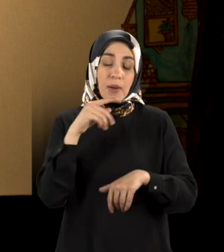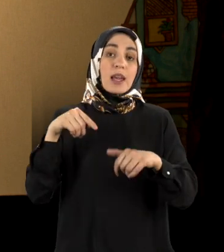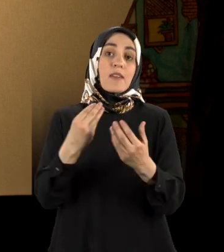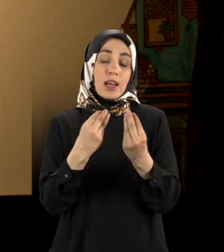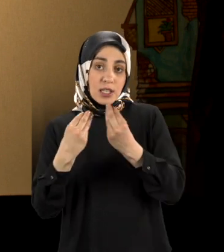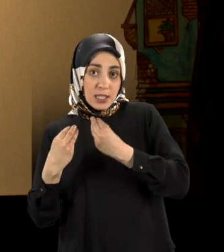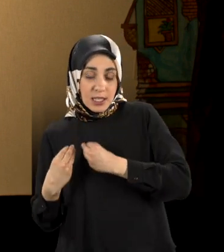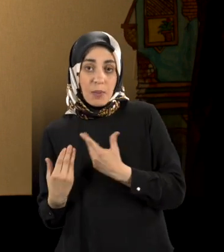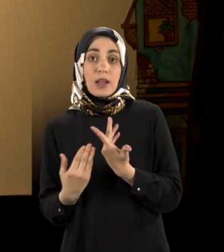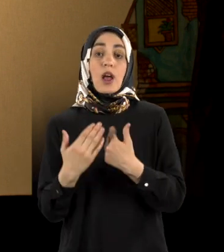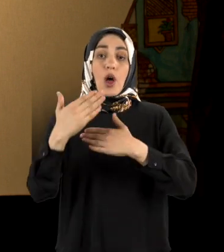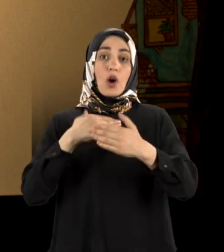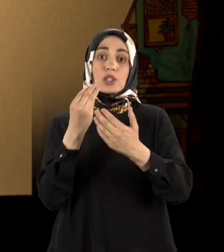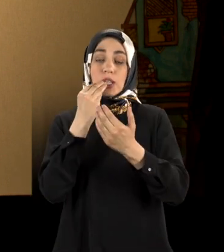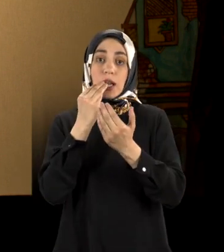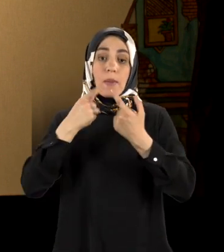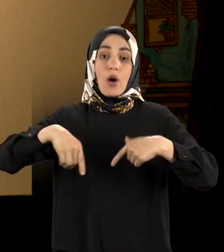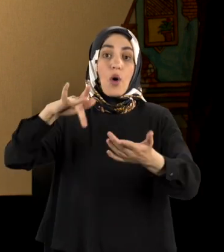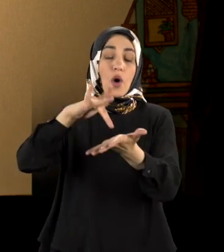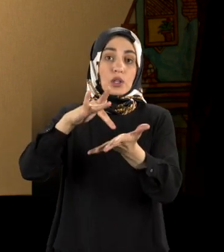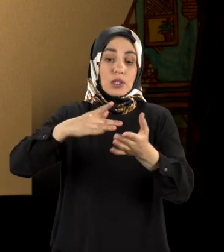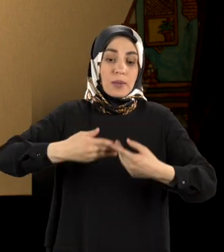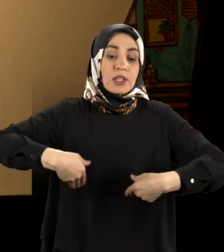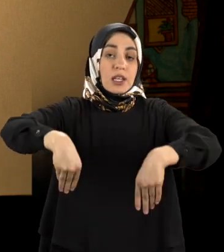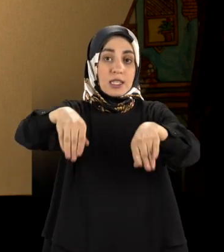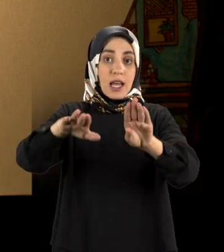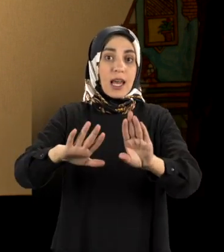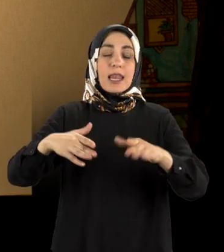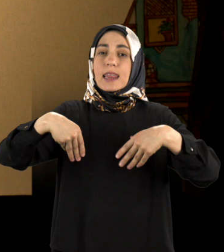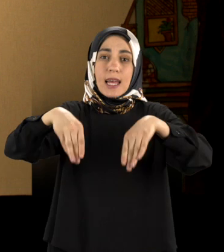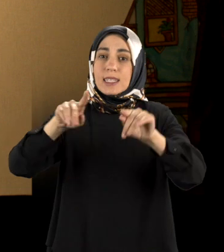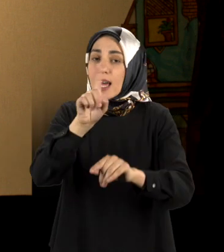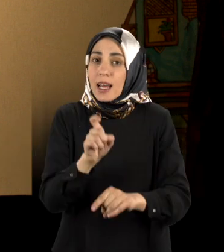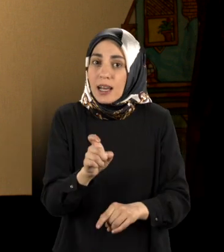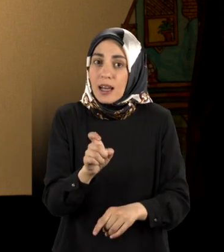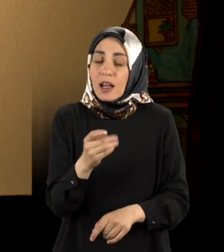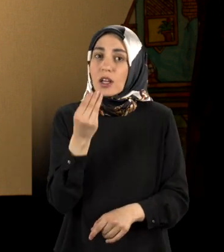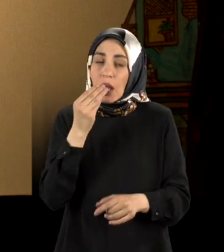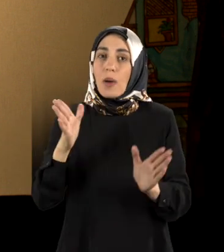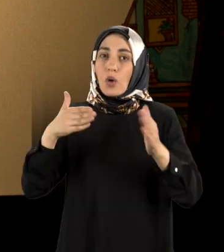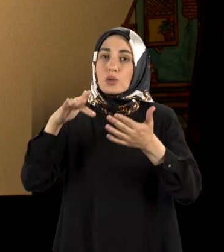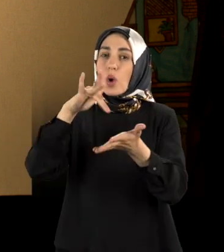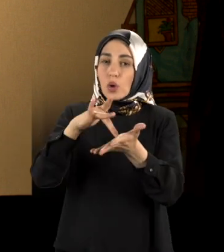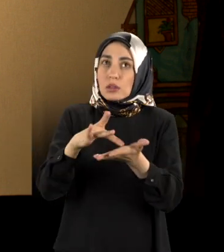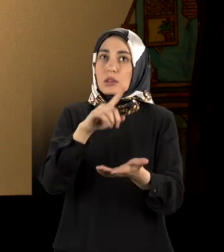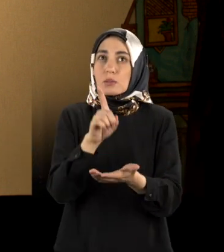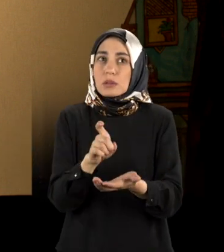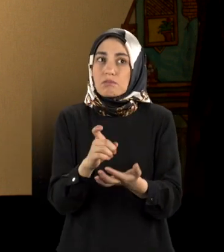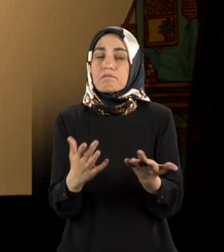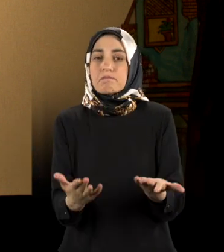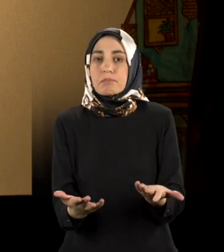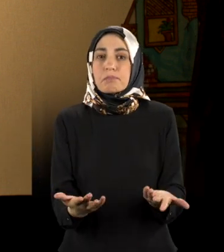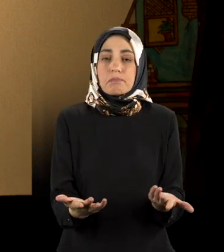vakti gelip de yemek yedirecek leri zaman ilk önce yemek odasının ortasında bir şey sararlar ne seneler karagözüm cm kodu bu